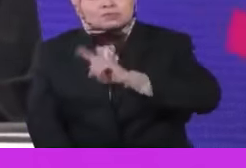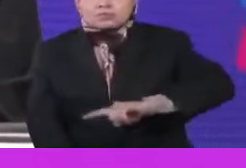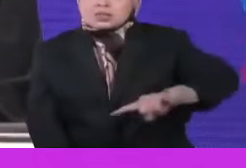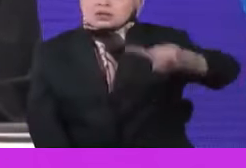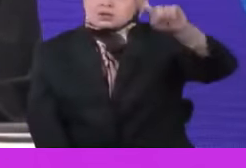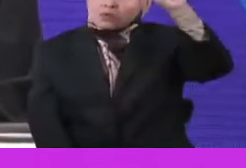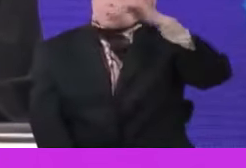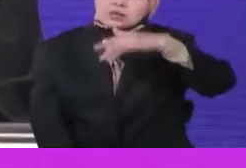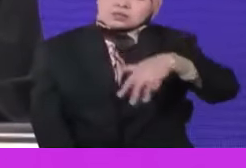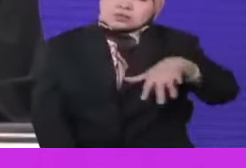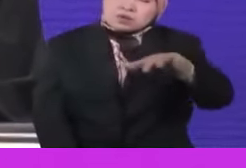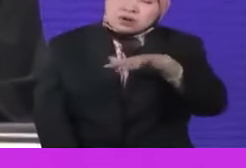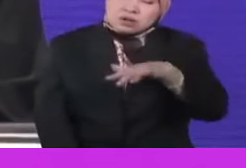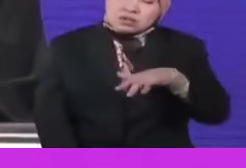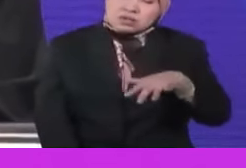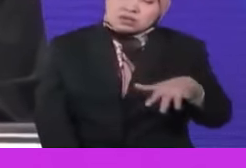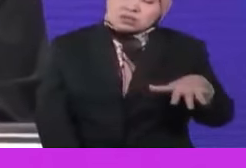الرحمن